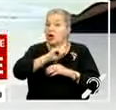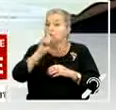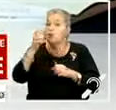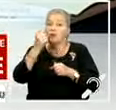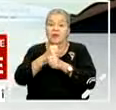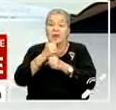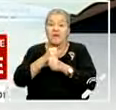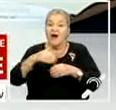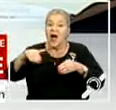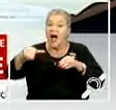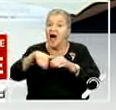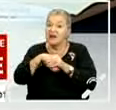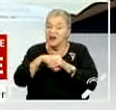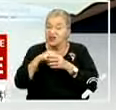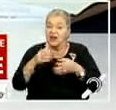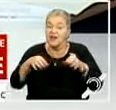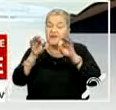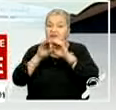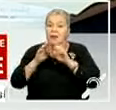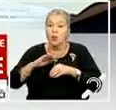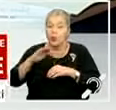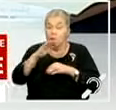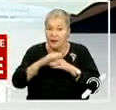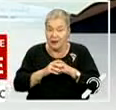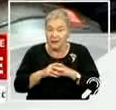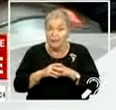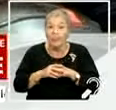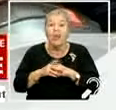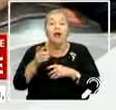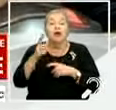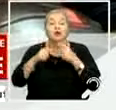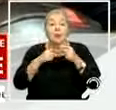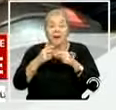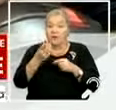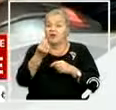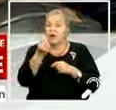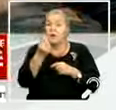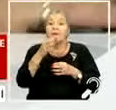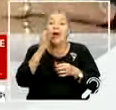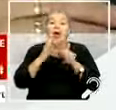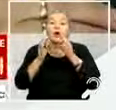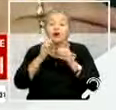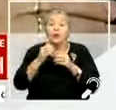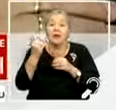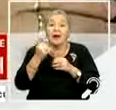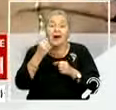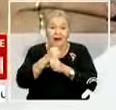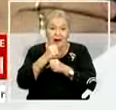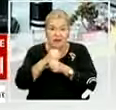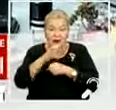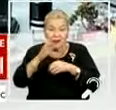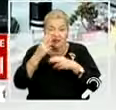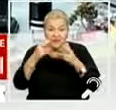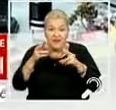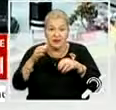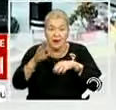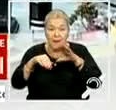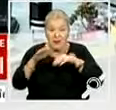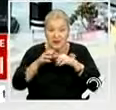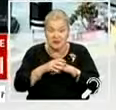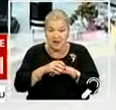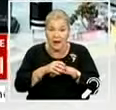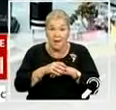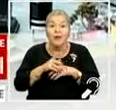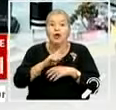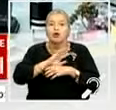de angajări în sistemul public. Pe de altă parte, vorbim și despre economii pe care le vor face ministerele. Pe masa executivului,